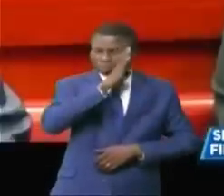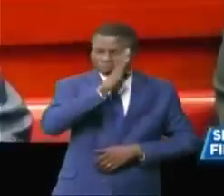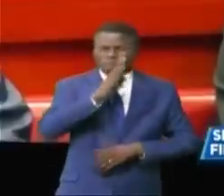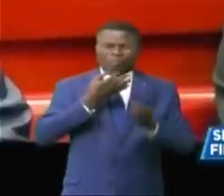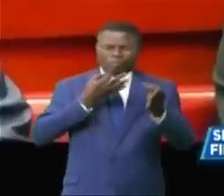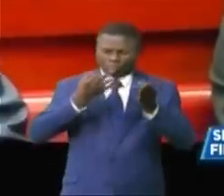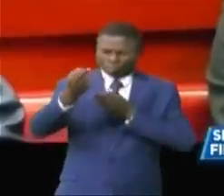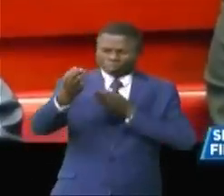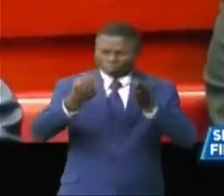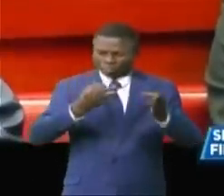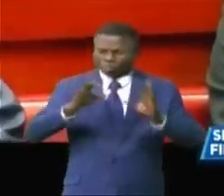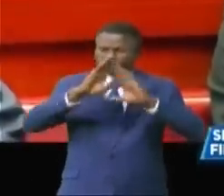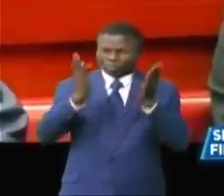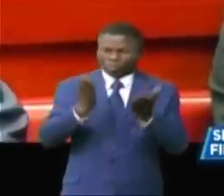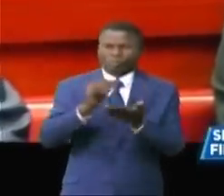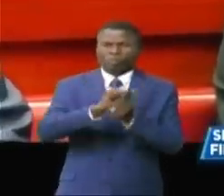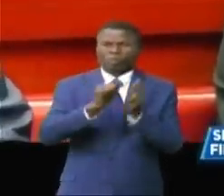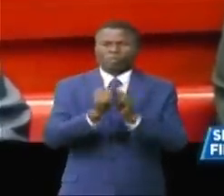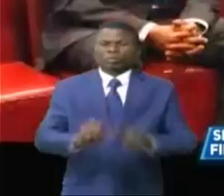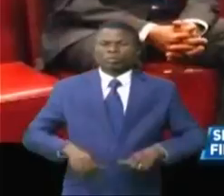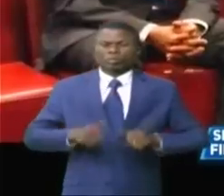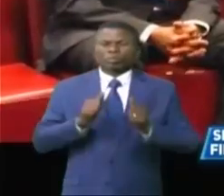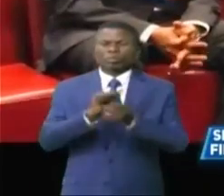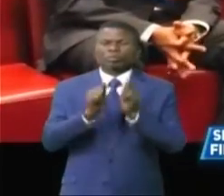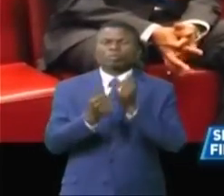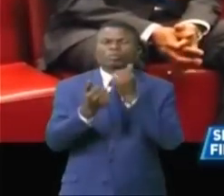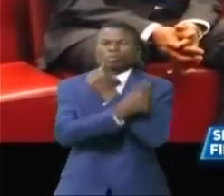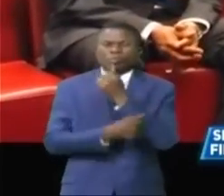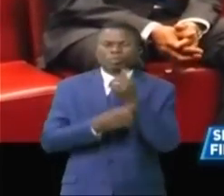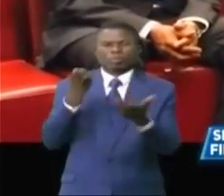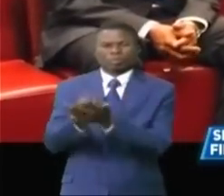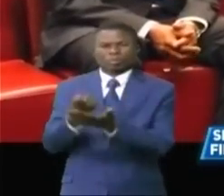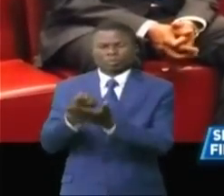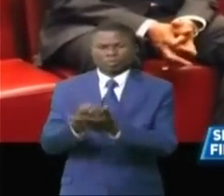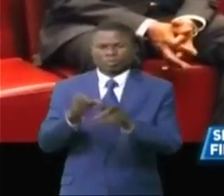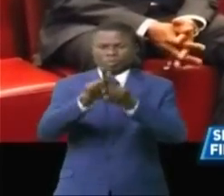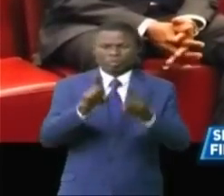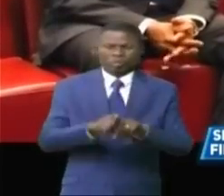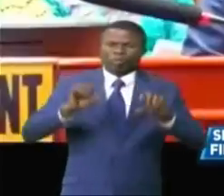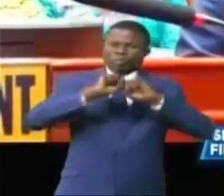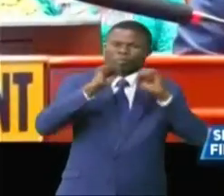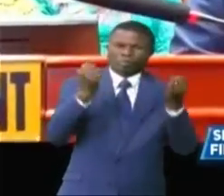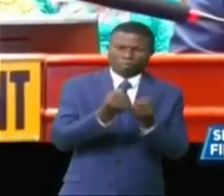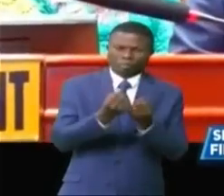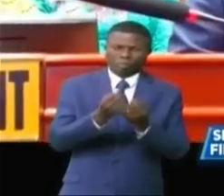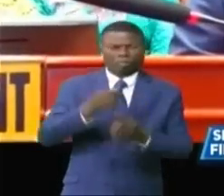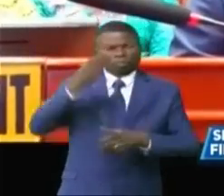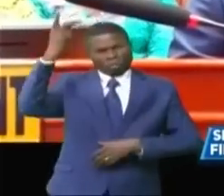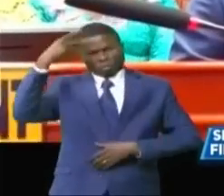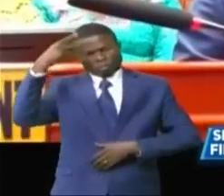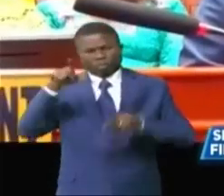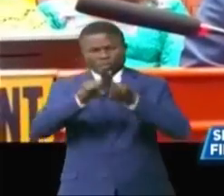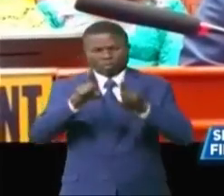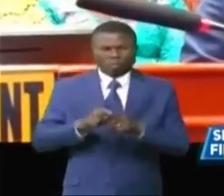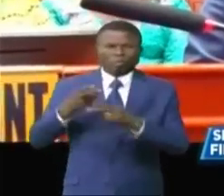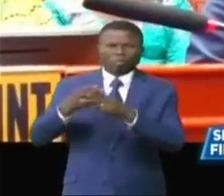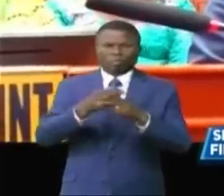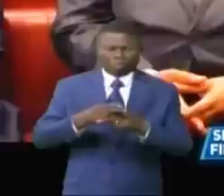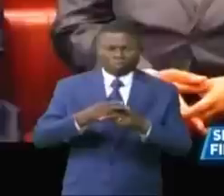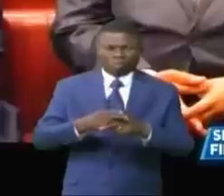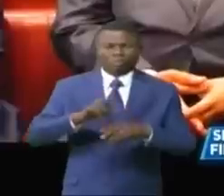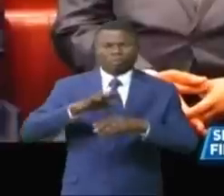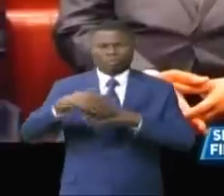en revue tous les domaines de la vie nationale, de l'économie en passant par le social, la politique et la sécurité pour